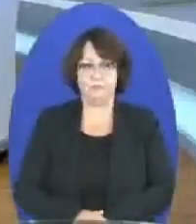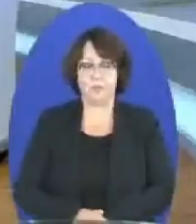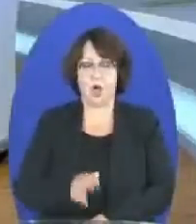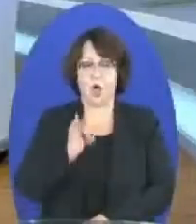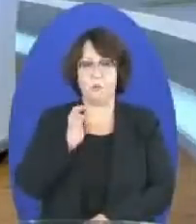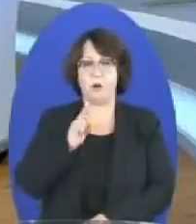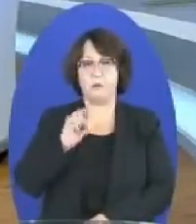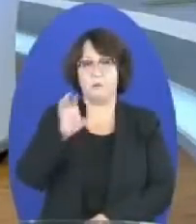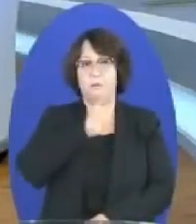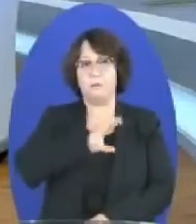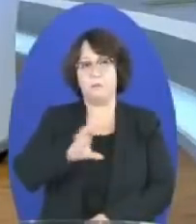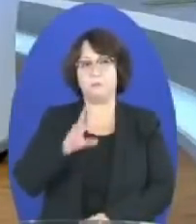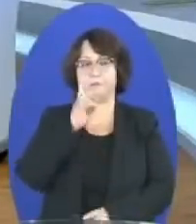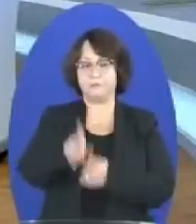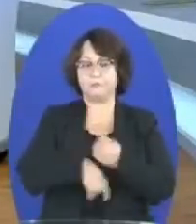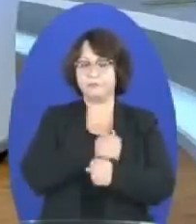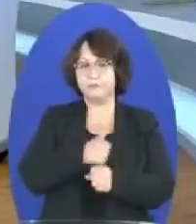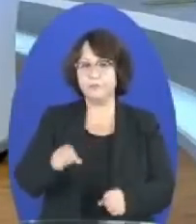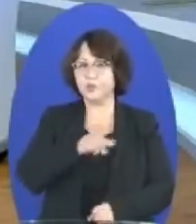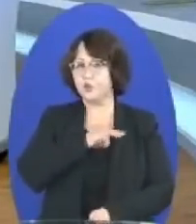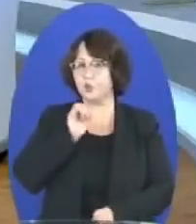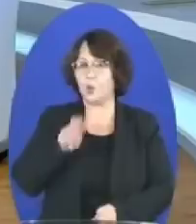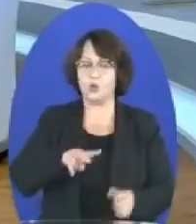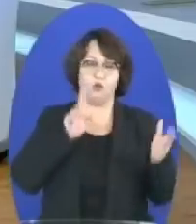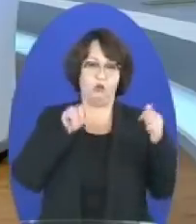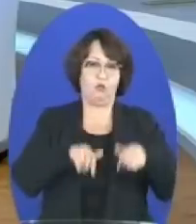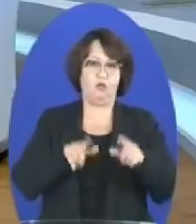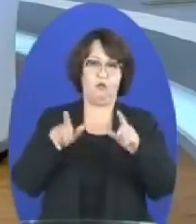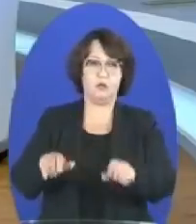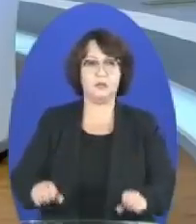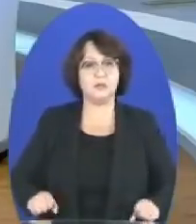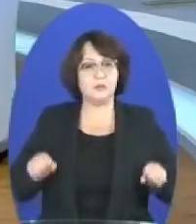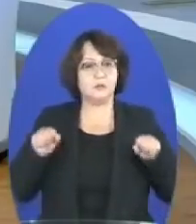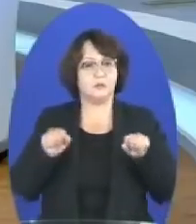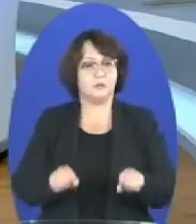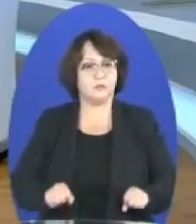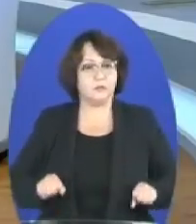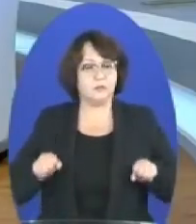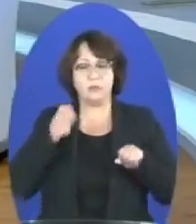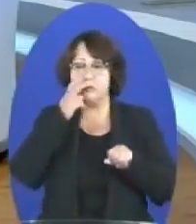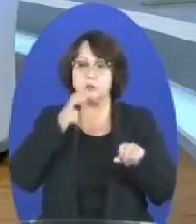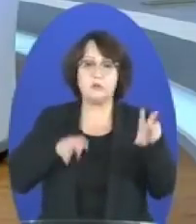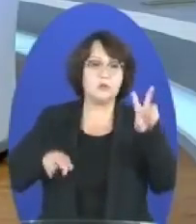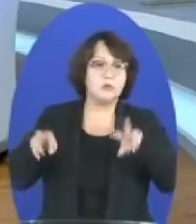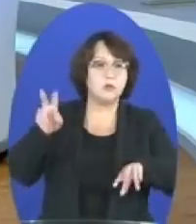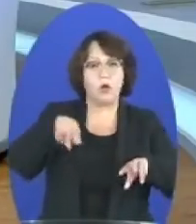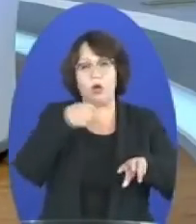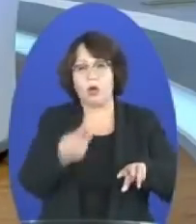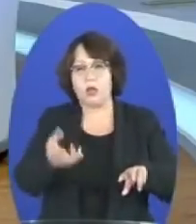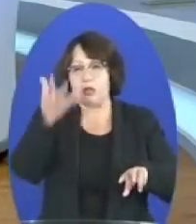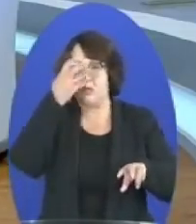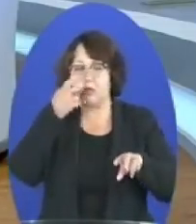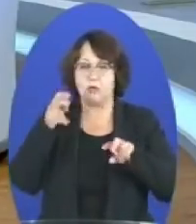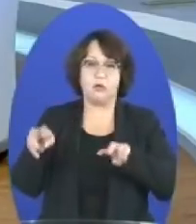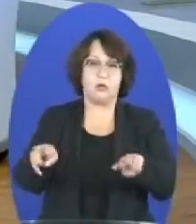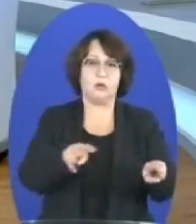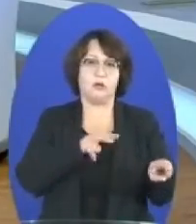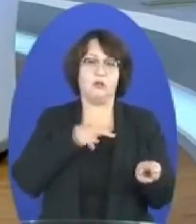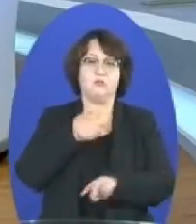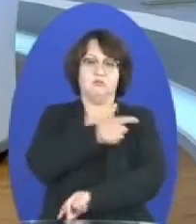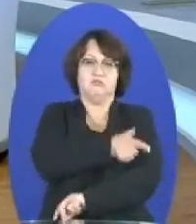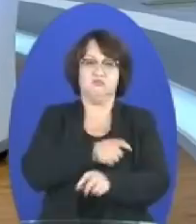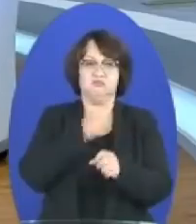Онцгой байдлын ерөнхий газраас жил бүр туул гол дагуу завд эргүүлийн хяналт явуулдаг. Сүүлийн өдрүүдэд орсон борооны улмаас туул голын усны төвшин 2 дахин